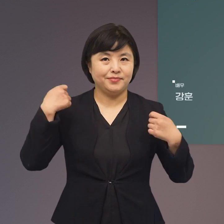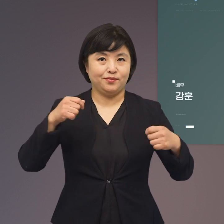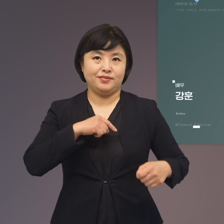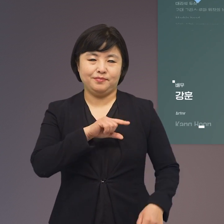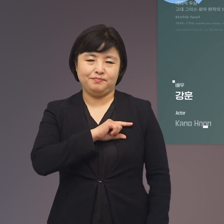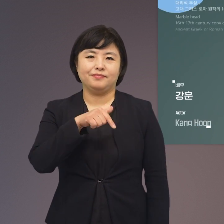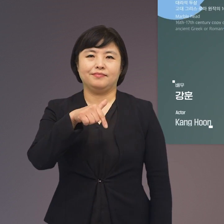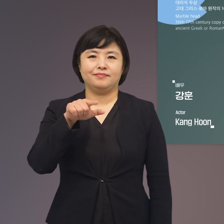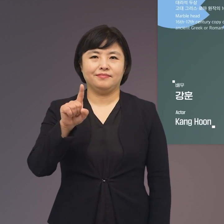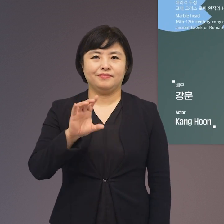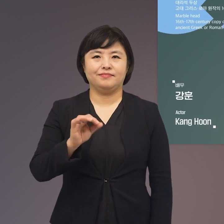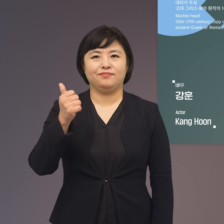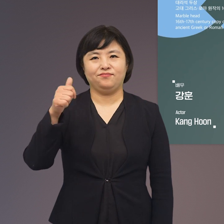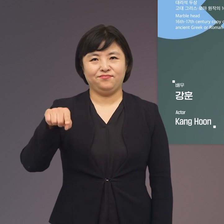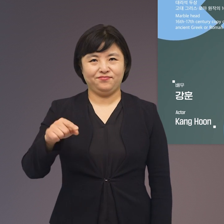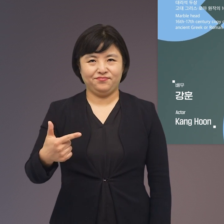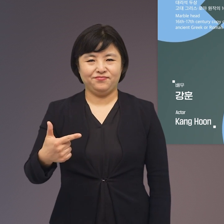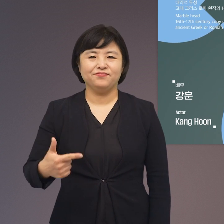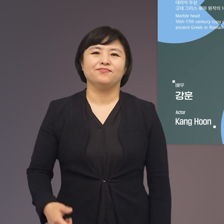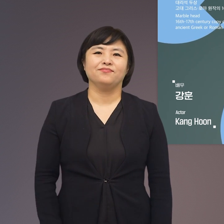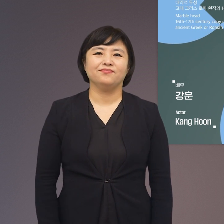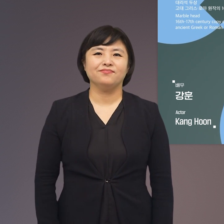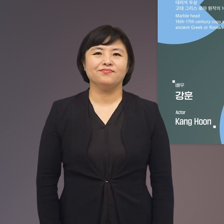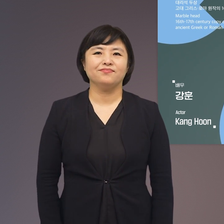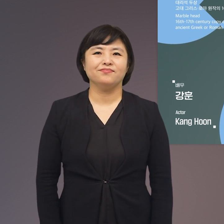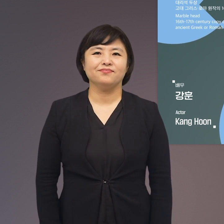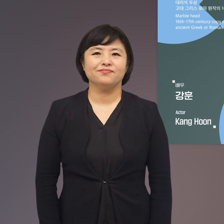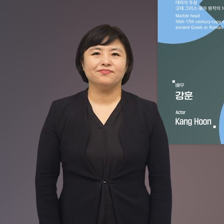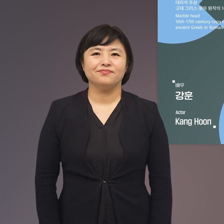안녕하세요. 저는 배우 강훈입니다.